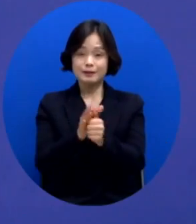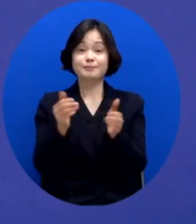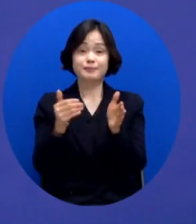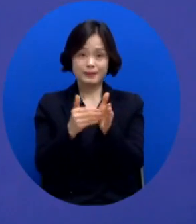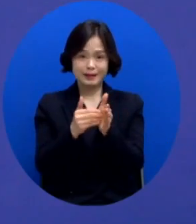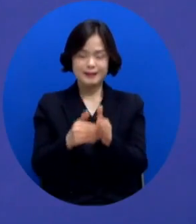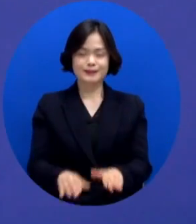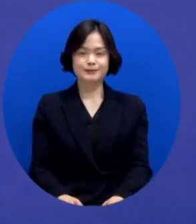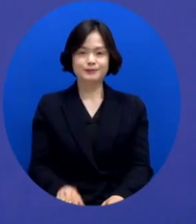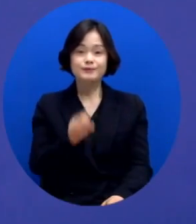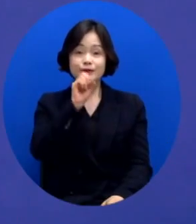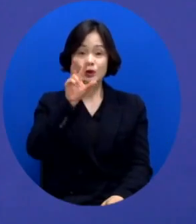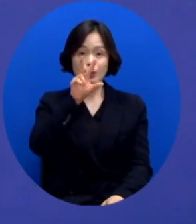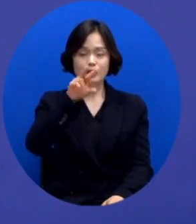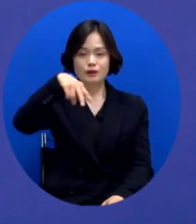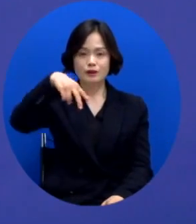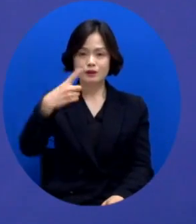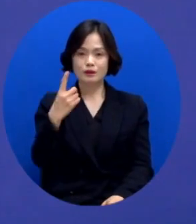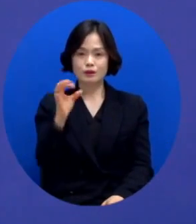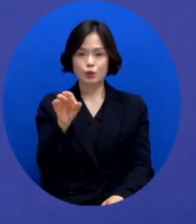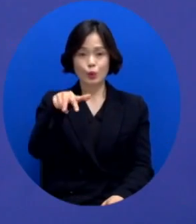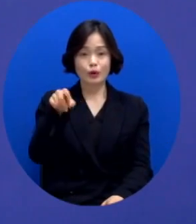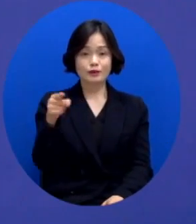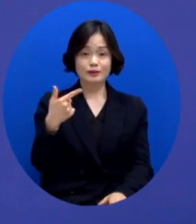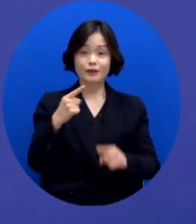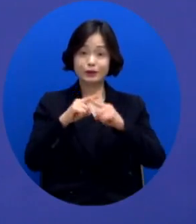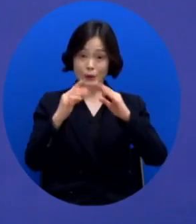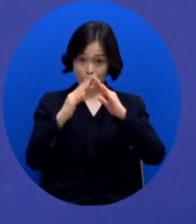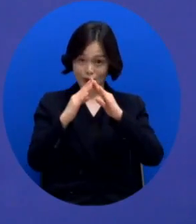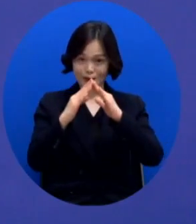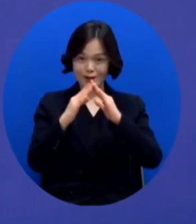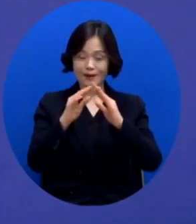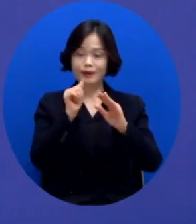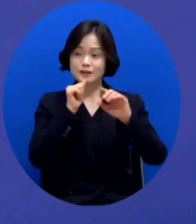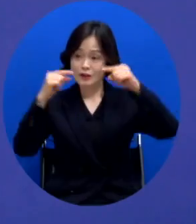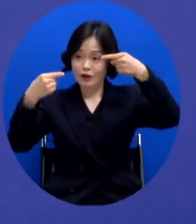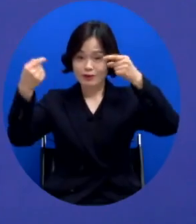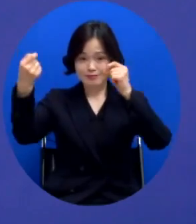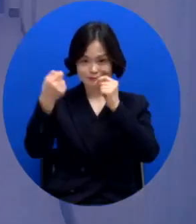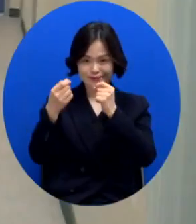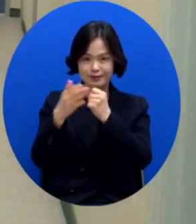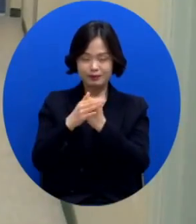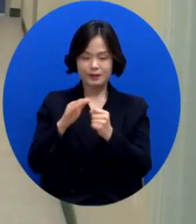용인 송전교회가 설을 앞두고 행복드림 케이크 섬김 행사를 가졌습니다.